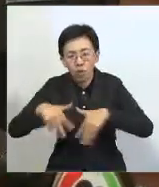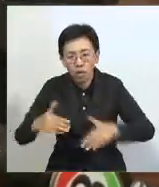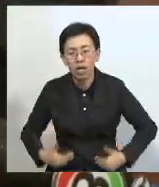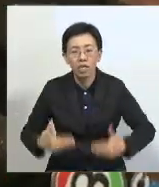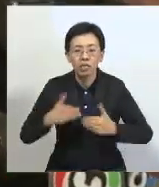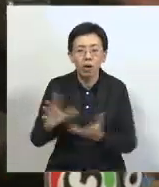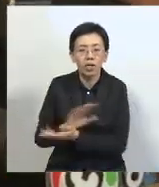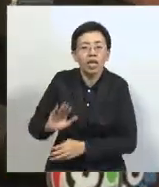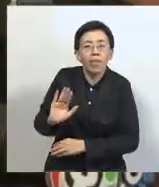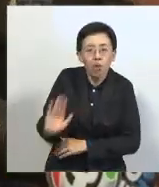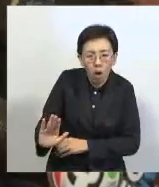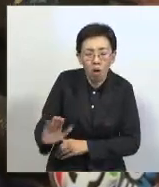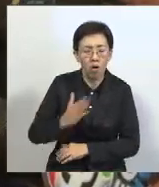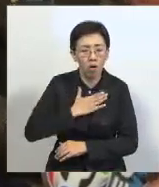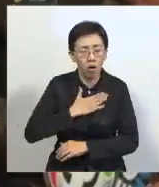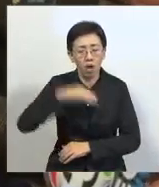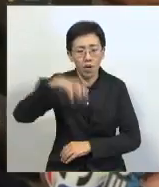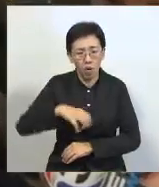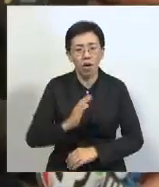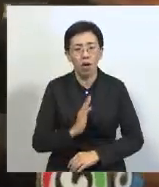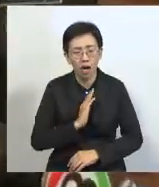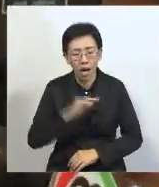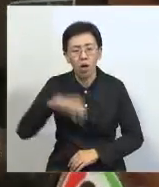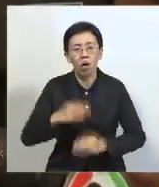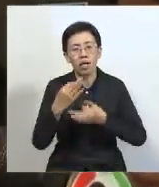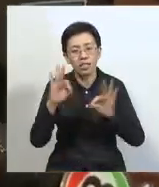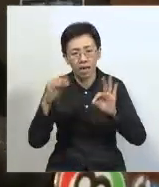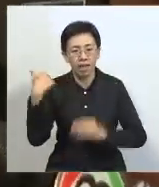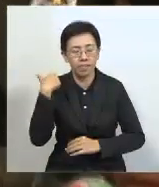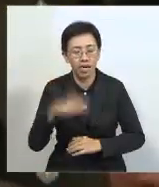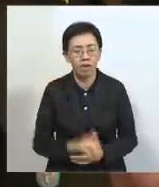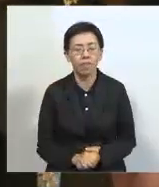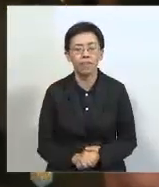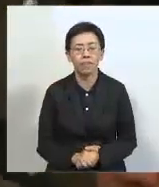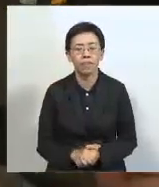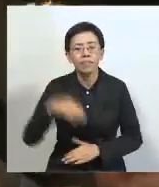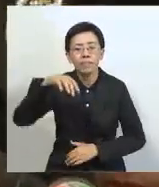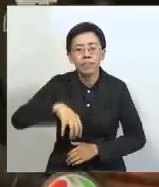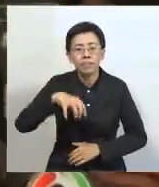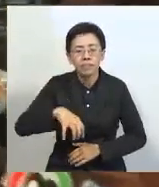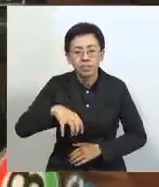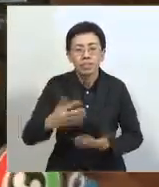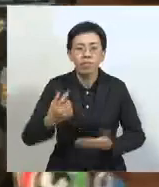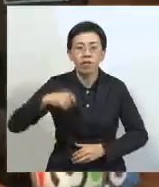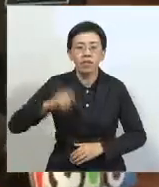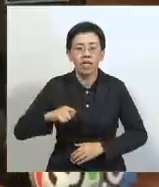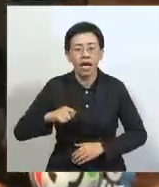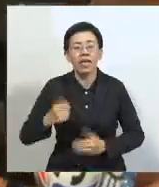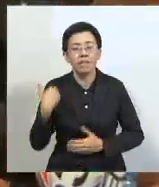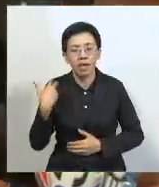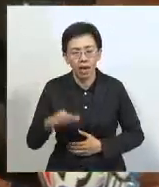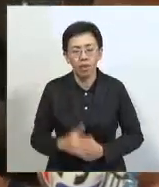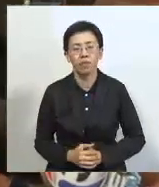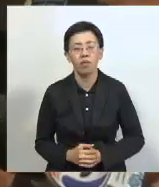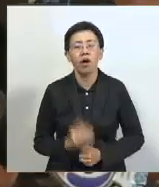ของตัวเองนะครับในเมื่อเรามีองค์กรกลางองค์กรอิสระนะครับเรามีศาลตุลาการของเราแล้วนะ